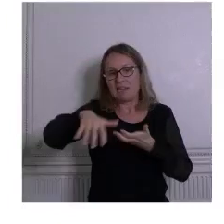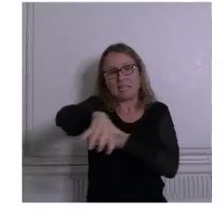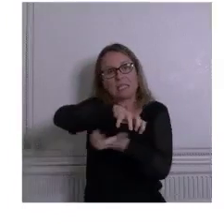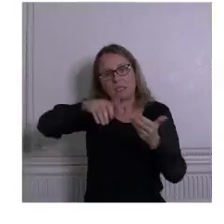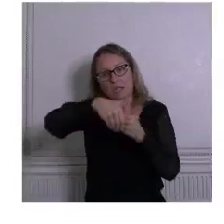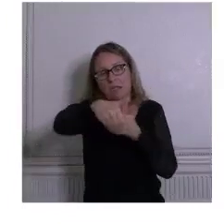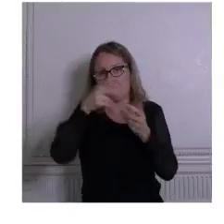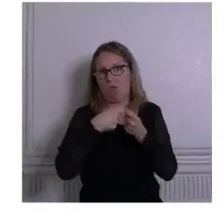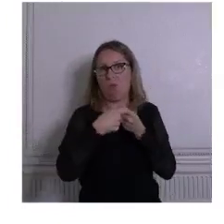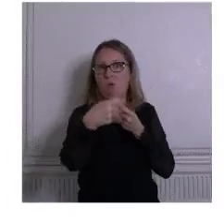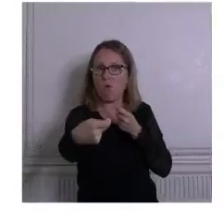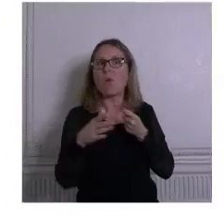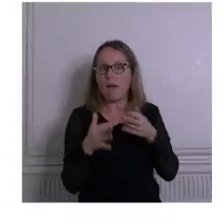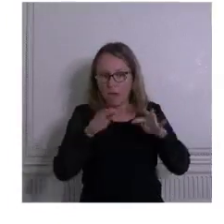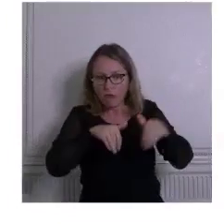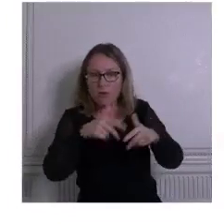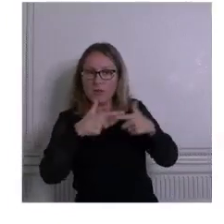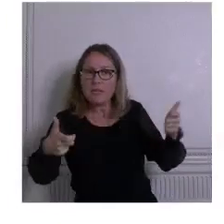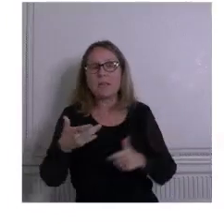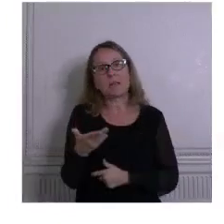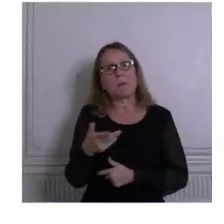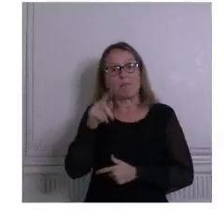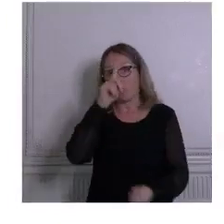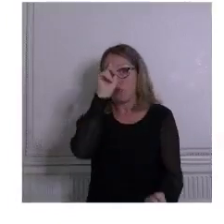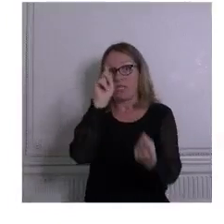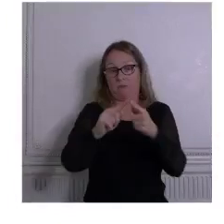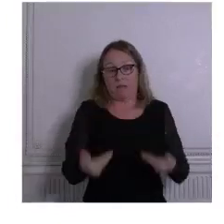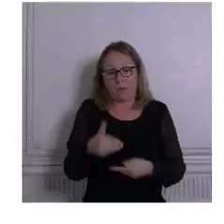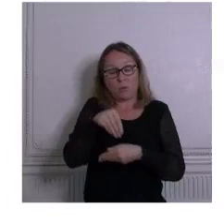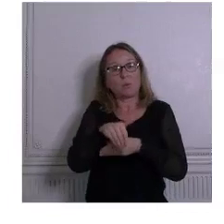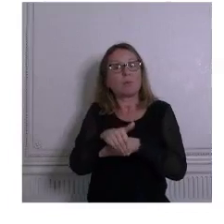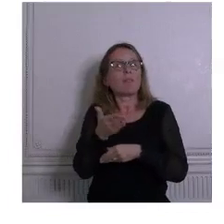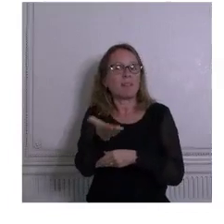en géothermie pour essayer de produire tout cela.